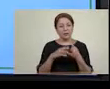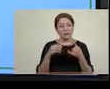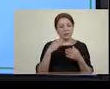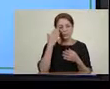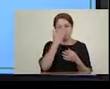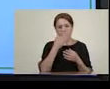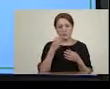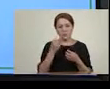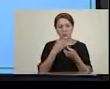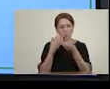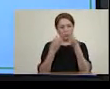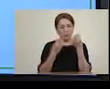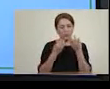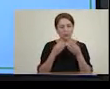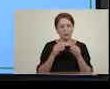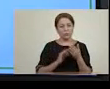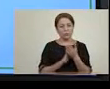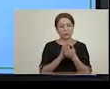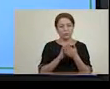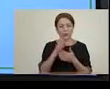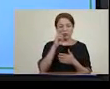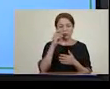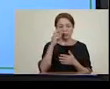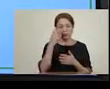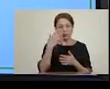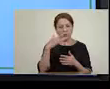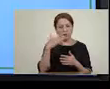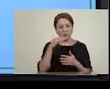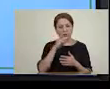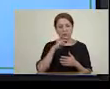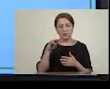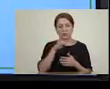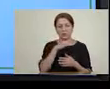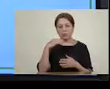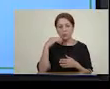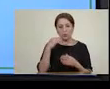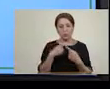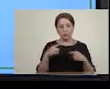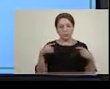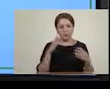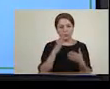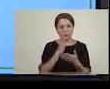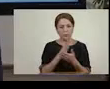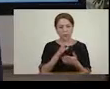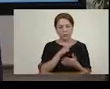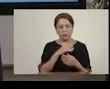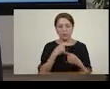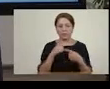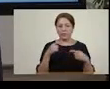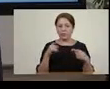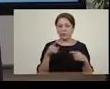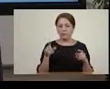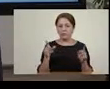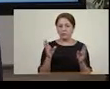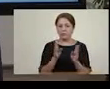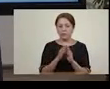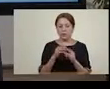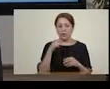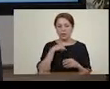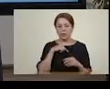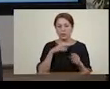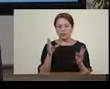gulli o'simliklarning 250 mingdan ortiq turlari mavjud bo'lib, ular xilma-xilligi, o'ziga xos xususiyatlari